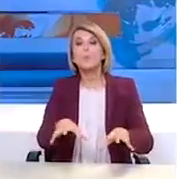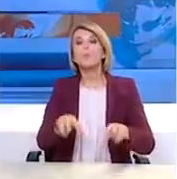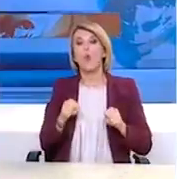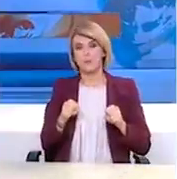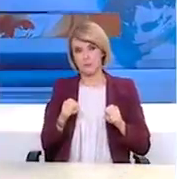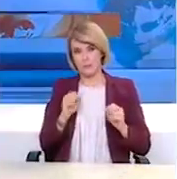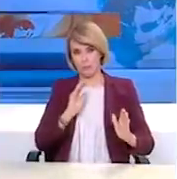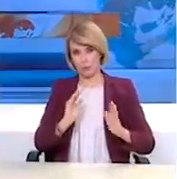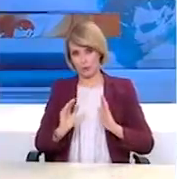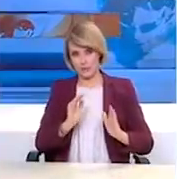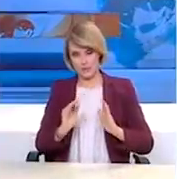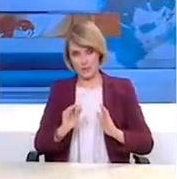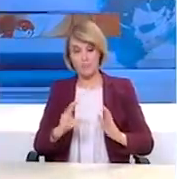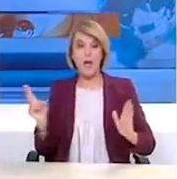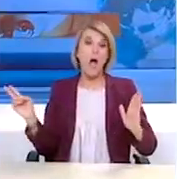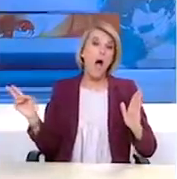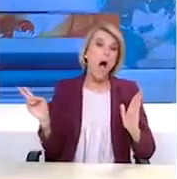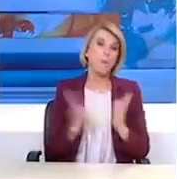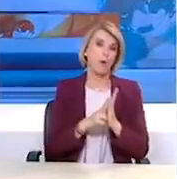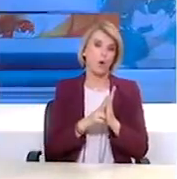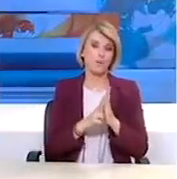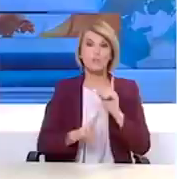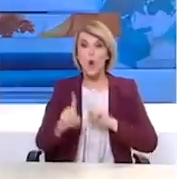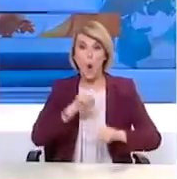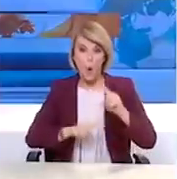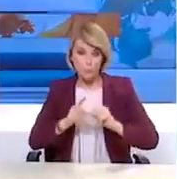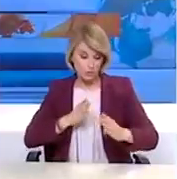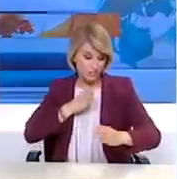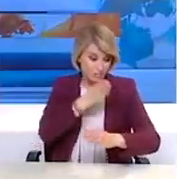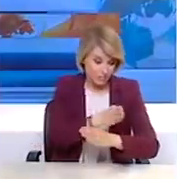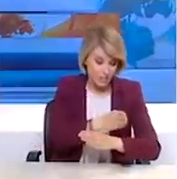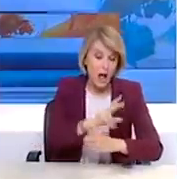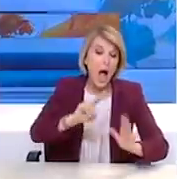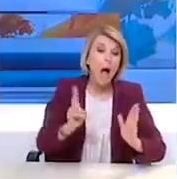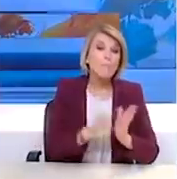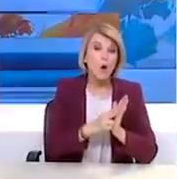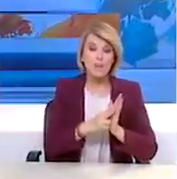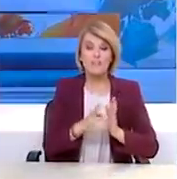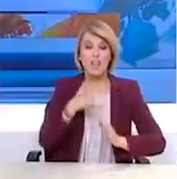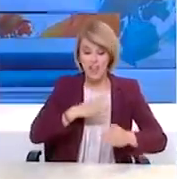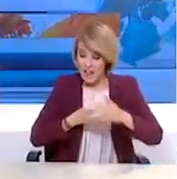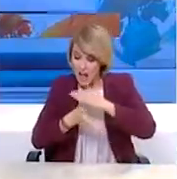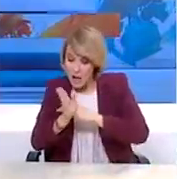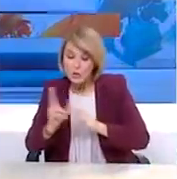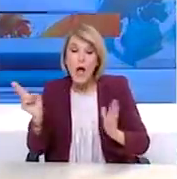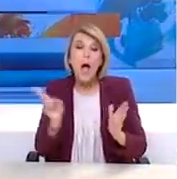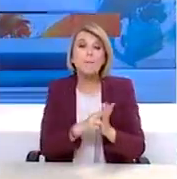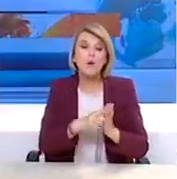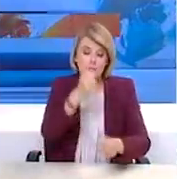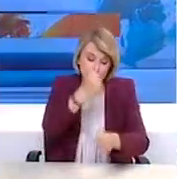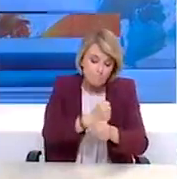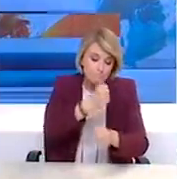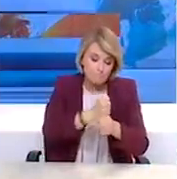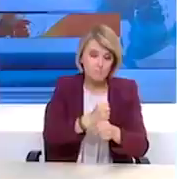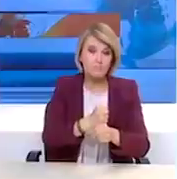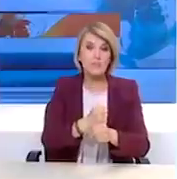λόγους. Απαγορεύεται οποιοδήποτε να μπει στην καραντίνα, οποιοδήποτε να βγει από την καραντίνα. Όπως ξέρετε, το μεσημέρι